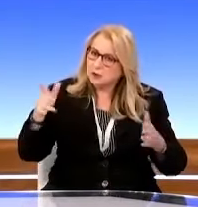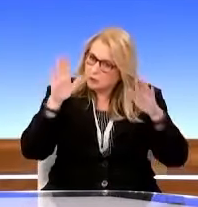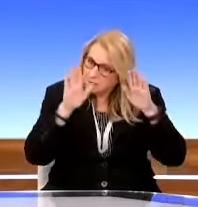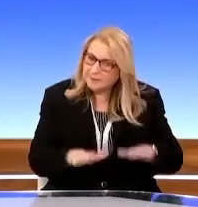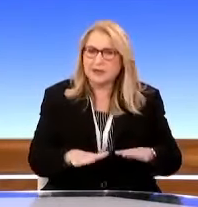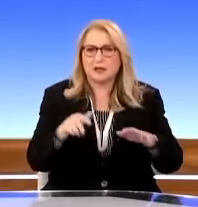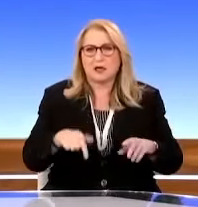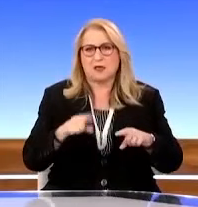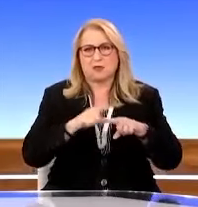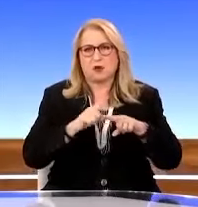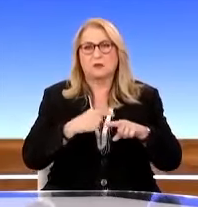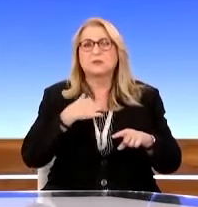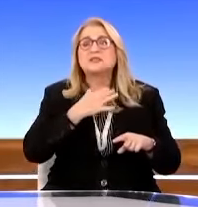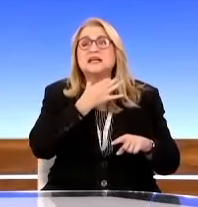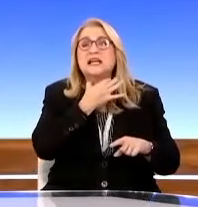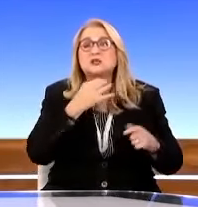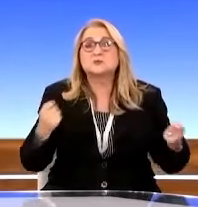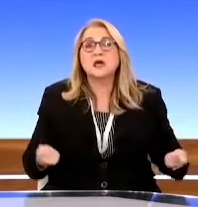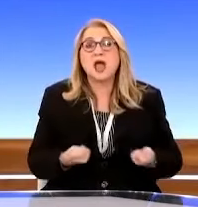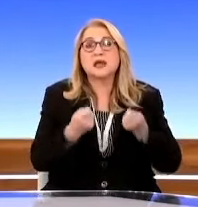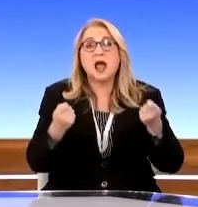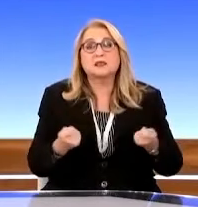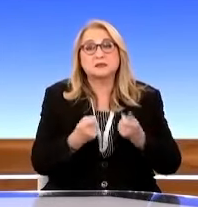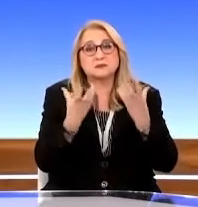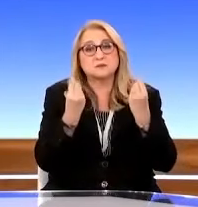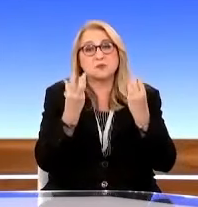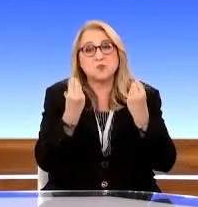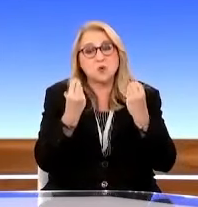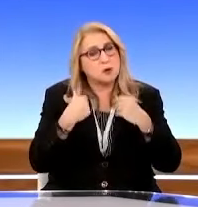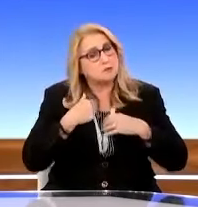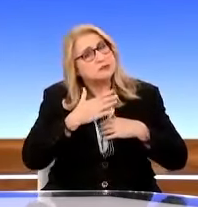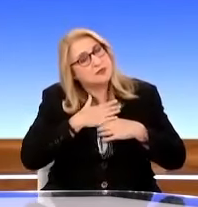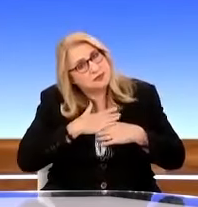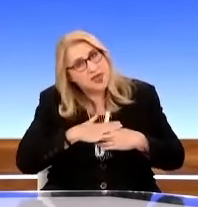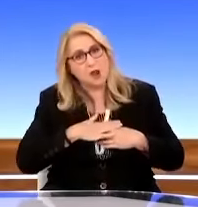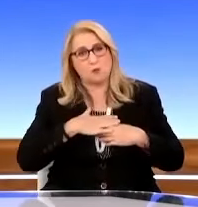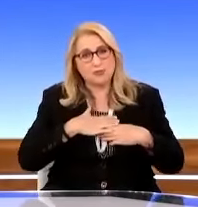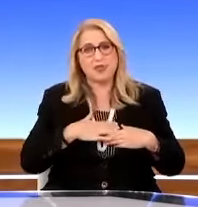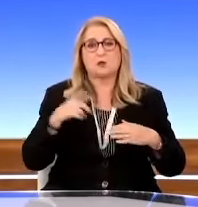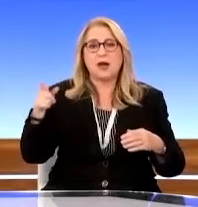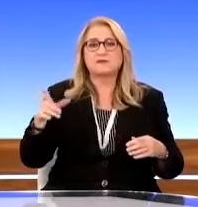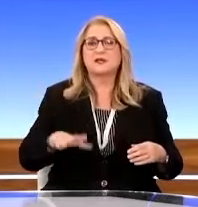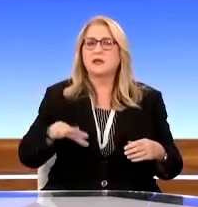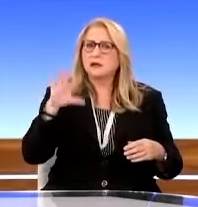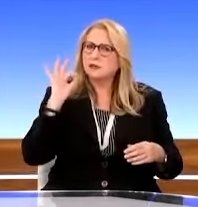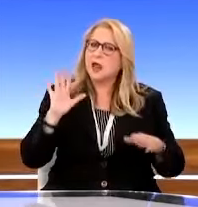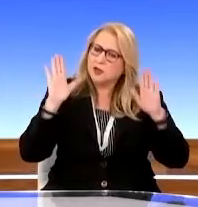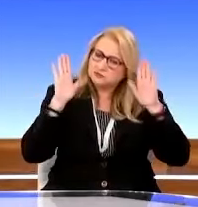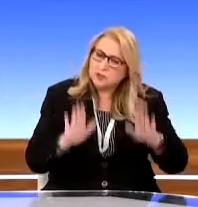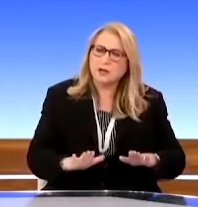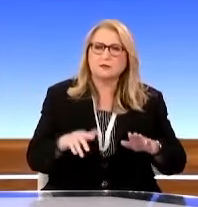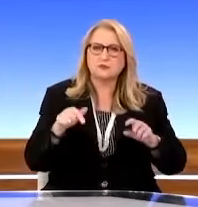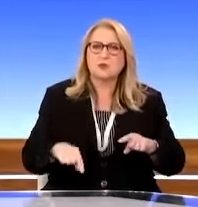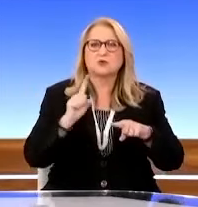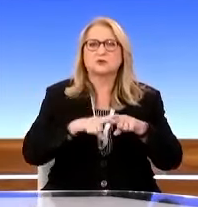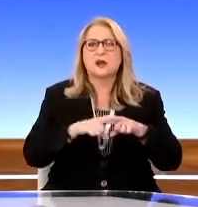ανάγκες ως προς το εργατικό δυναμικό της πατρίδας μας και θα θέλαμε οι άνθρωποι αυτοί να επιλέξουν να κάνουν την Ελλάδα τον μόνιμο τόπο